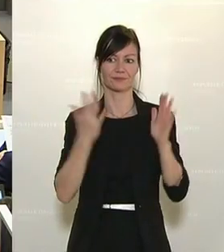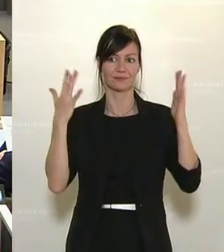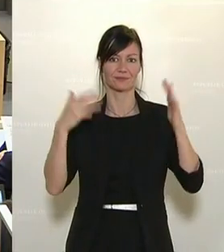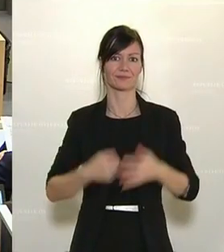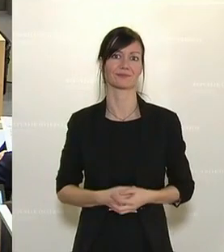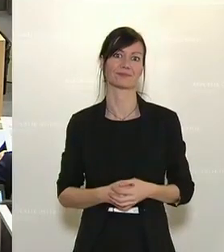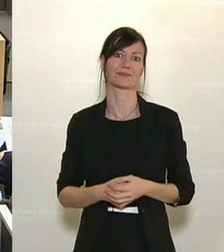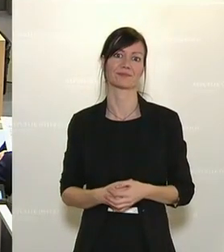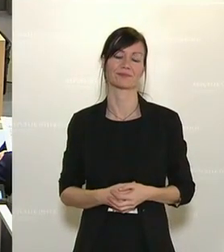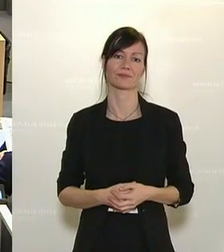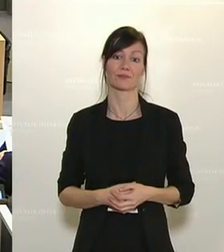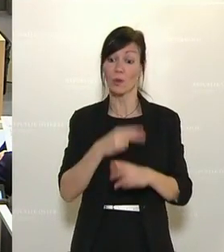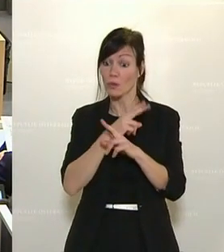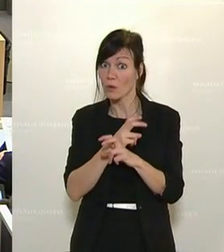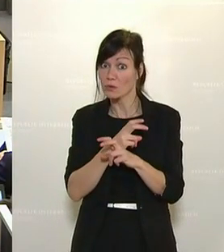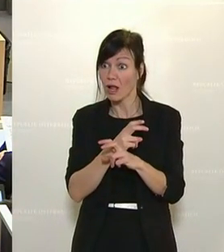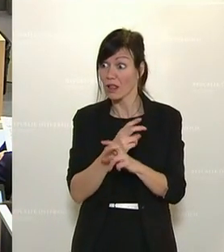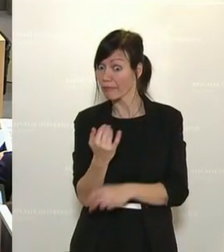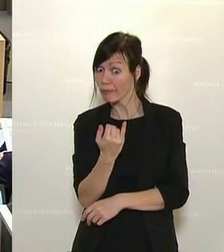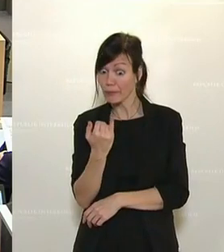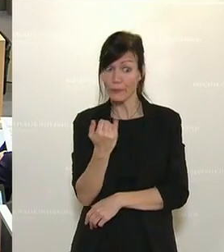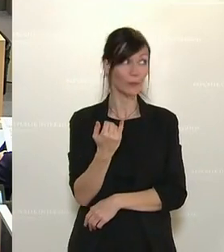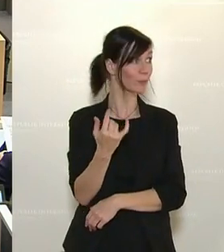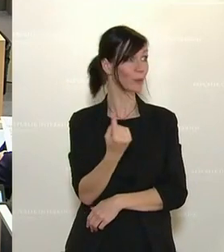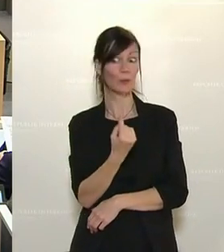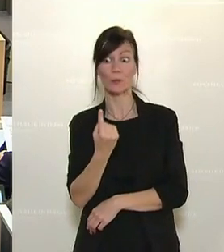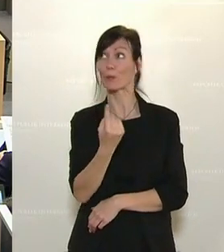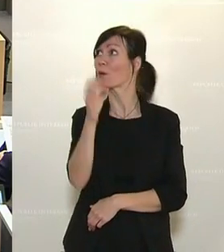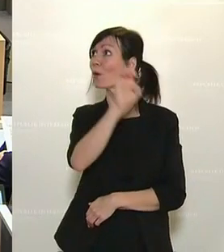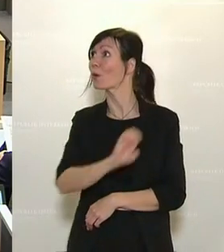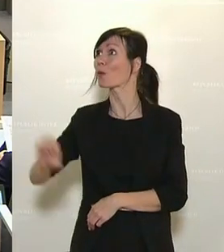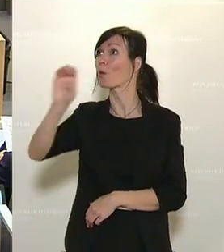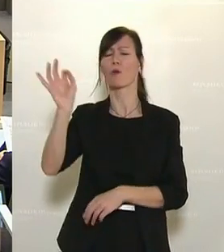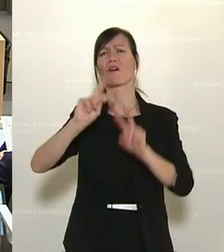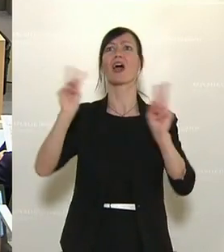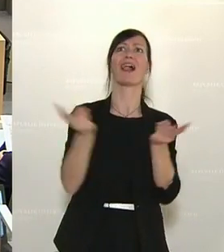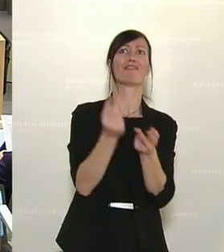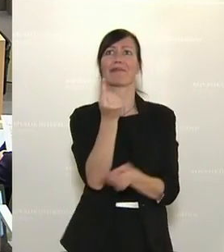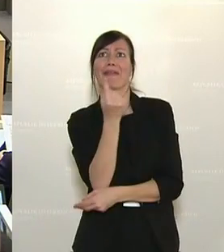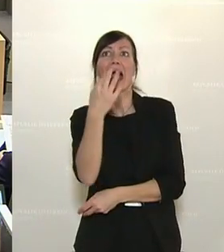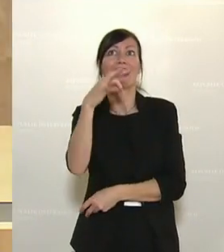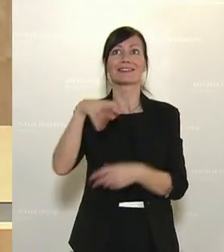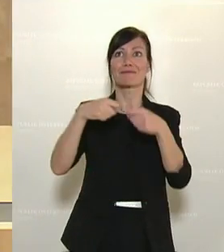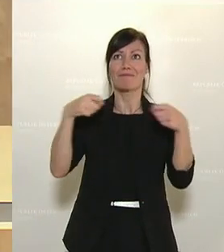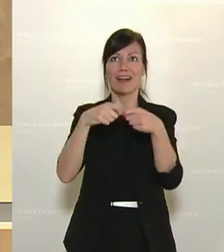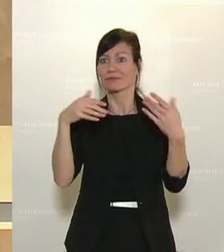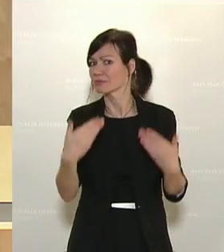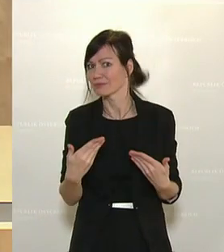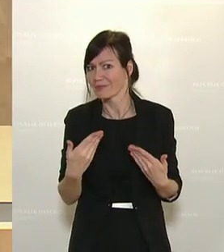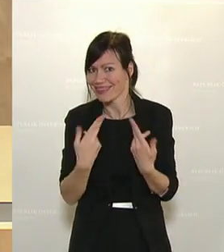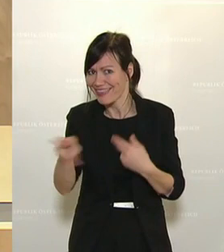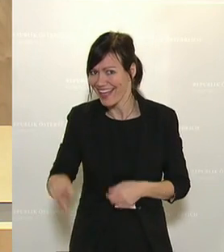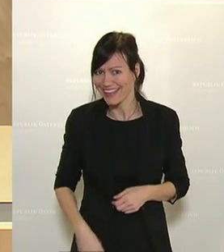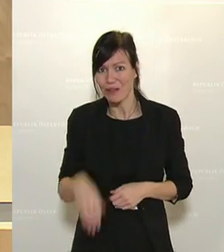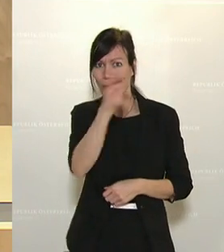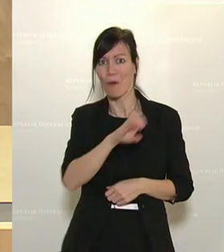Und es ist ja auch nicht so, als ob Österreich hier eine Insel wäre, die einzig und allein in ganz Europa oder auf der ganzen Welt solche Maßnahmen setzt. Nein, alle